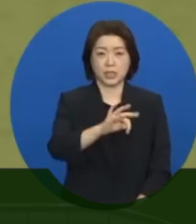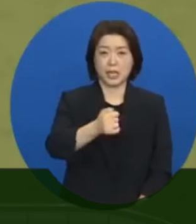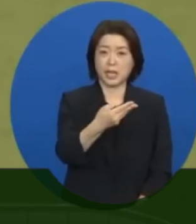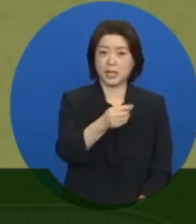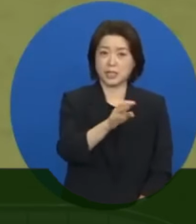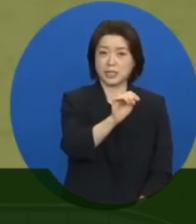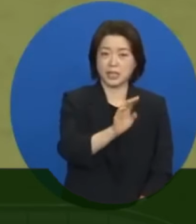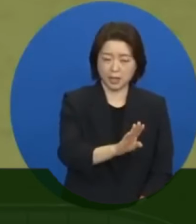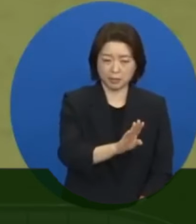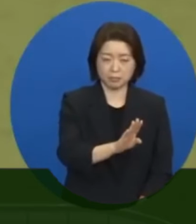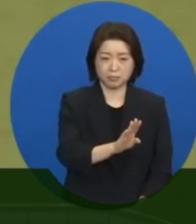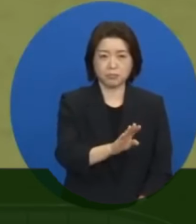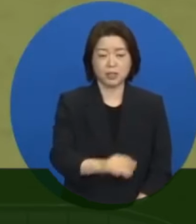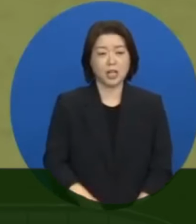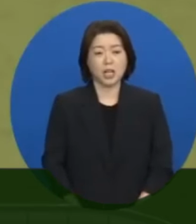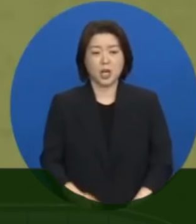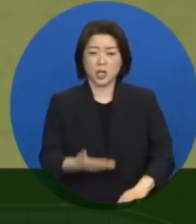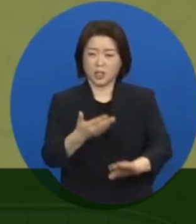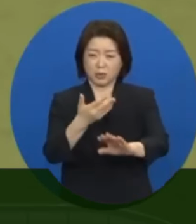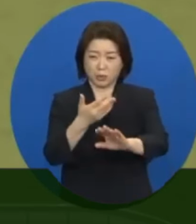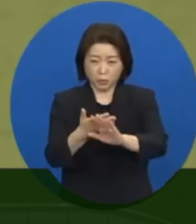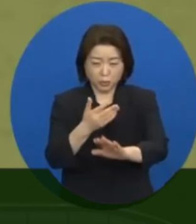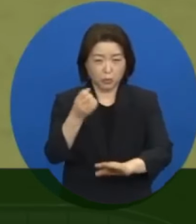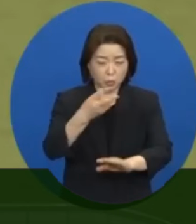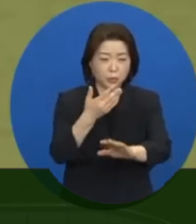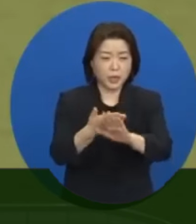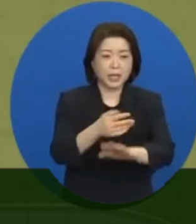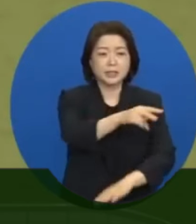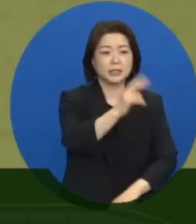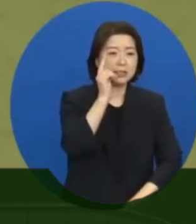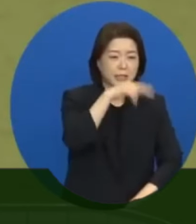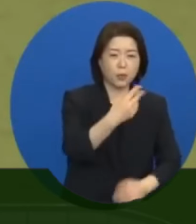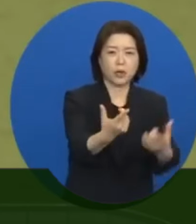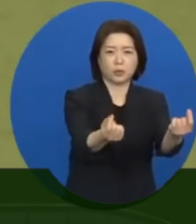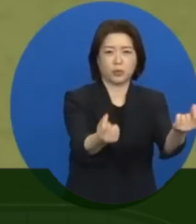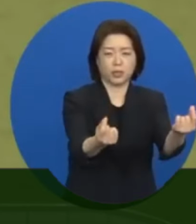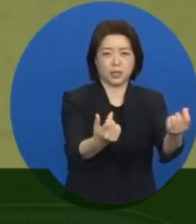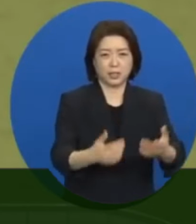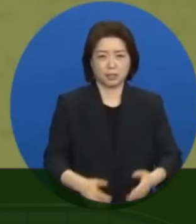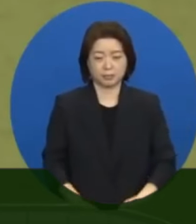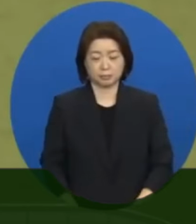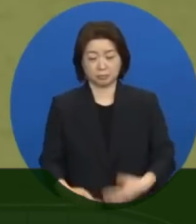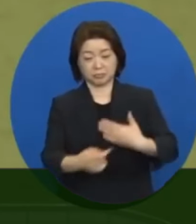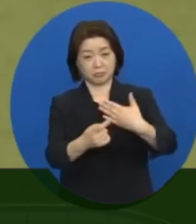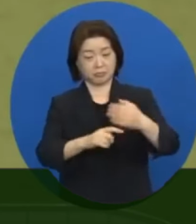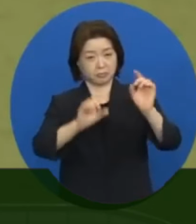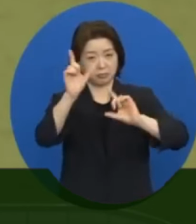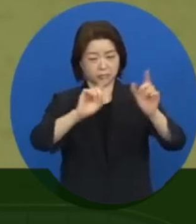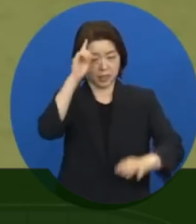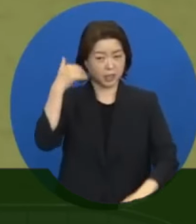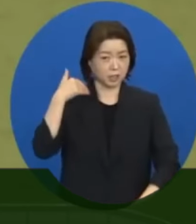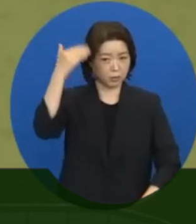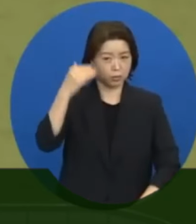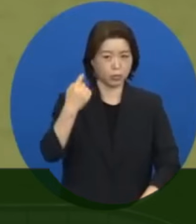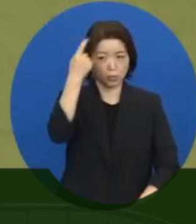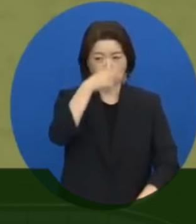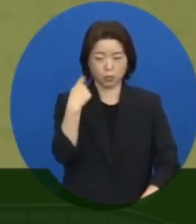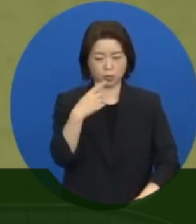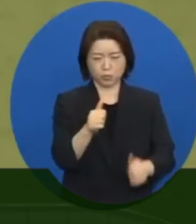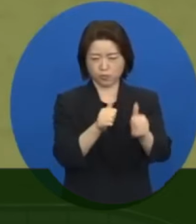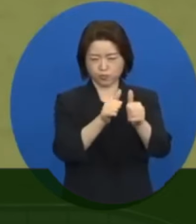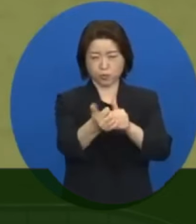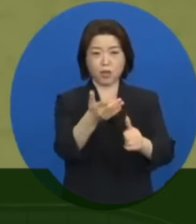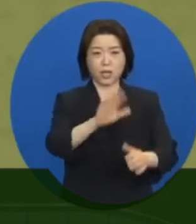다른 버전의 사일뿐입니다 그는 겉은 키가 크고 준수하지만